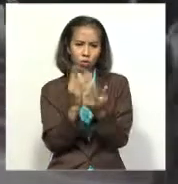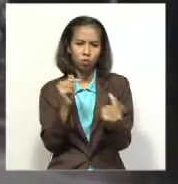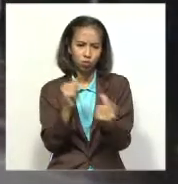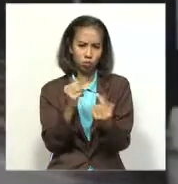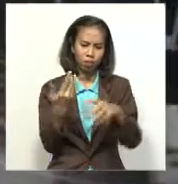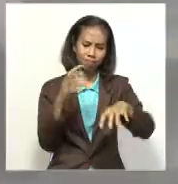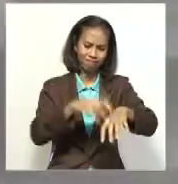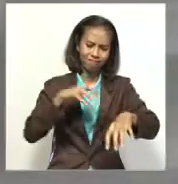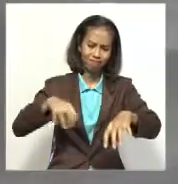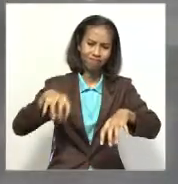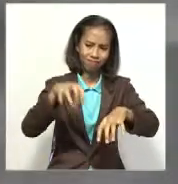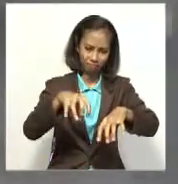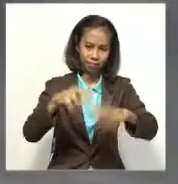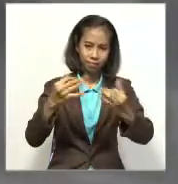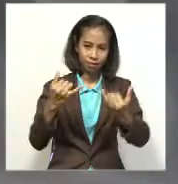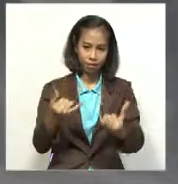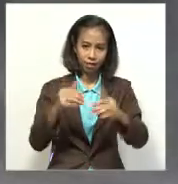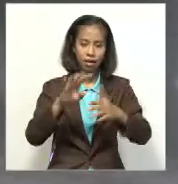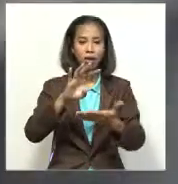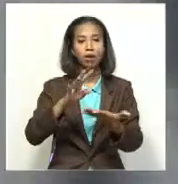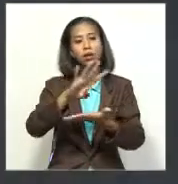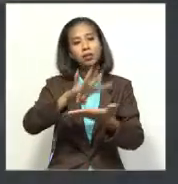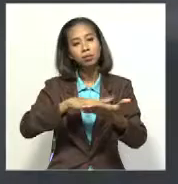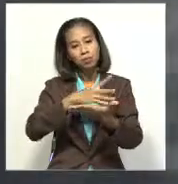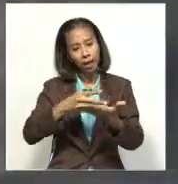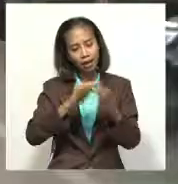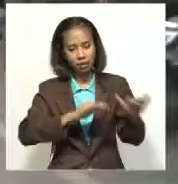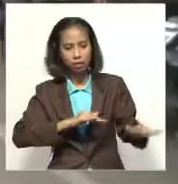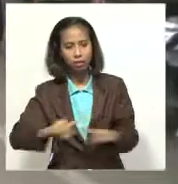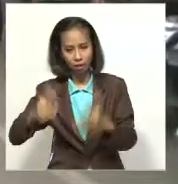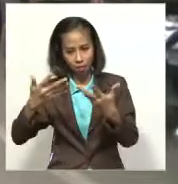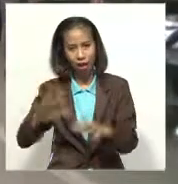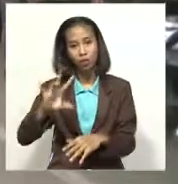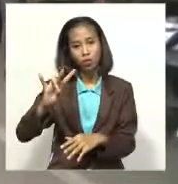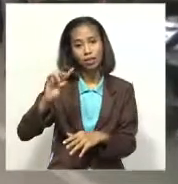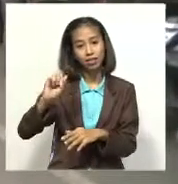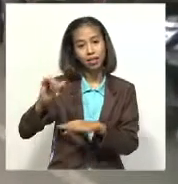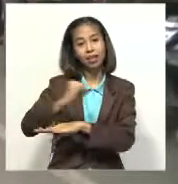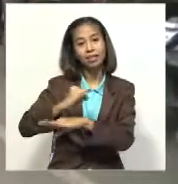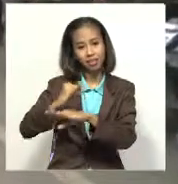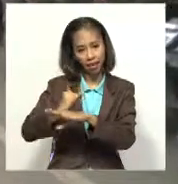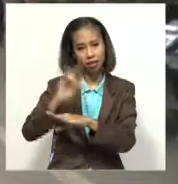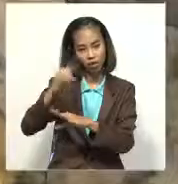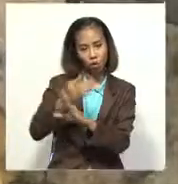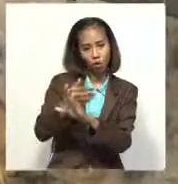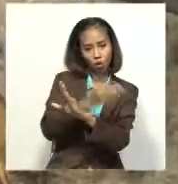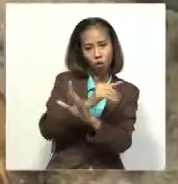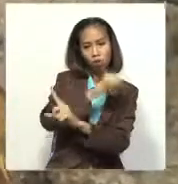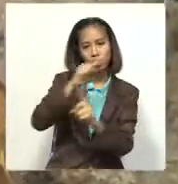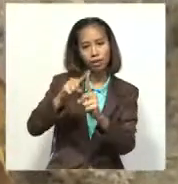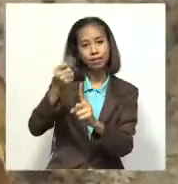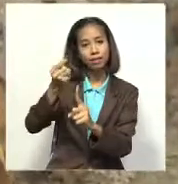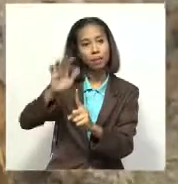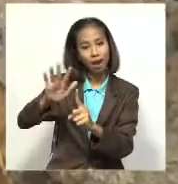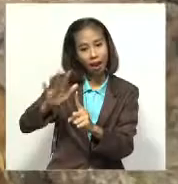พื้นที่เสี่ยงทางจังหวัดเนี่ยมีการเตรียมทุ่งนาไว้รับน้ำเกือบ 700,000 ไร่พร้อมให้เก็บเกี่ยวให้แล้วเสร็จภายในวันที่15กันยาย